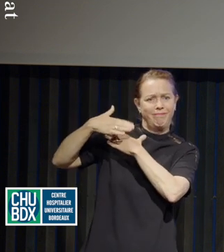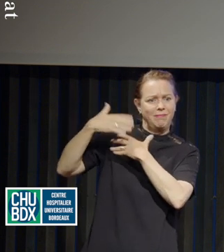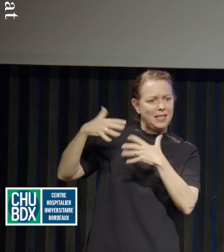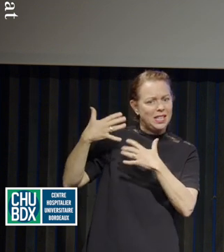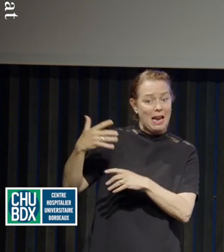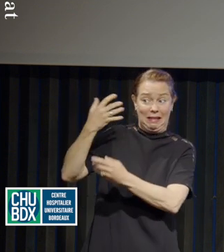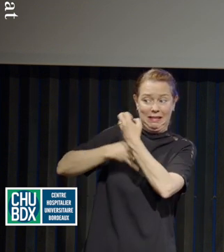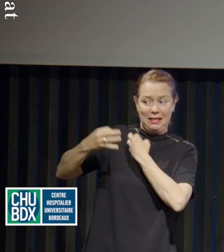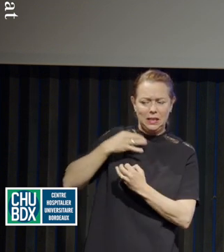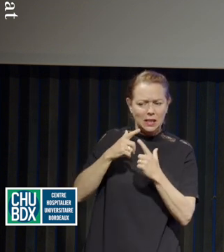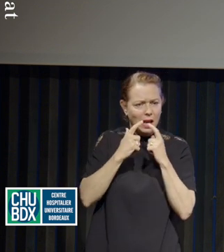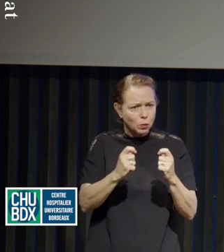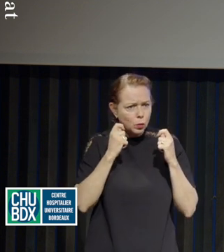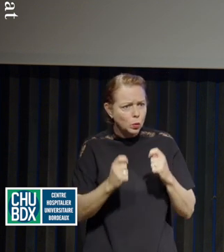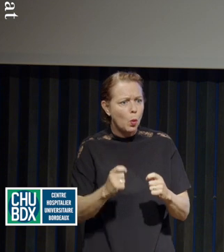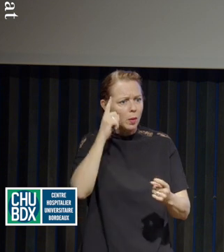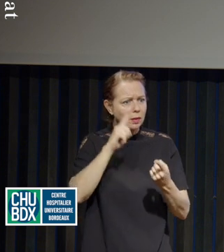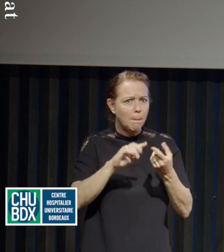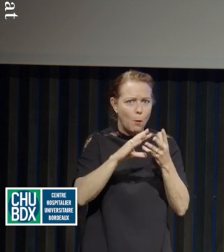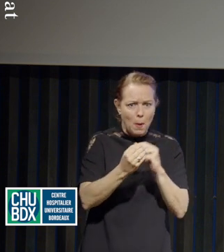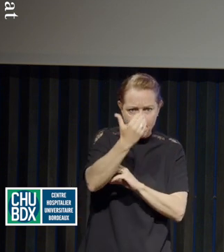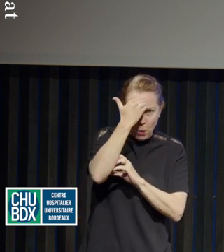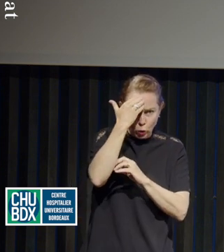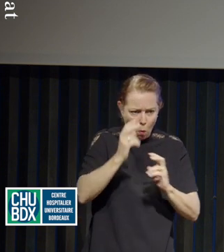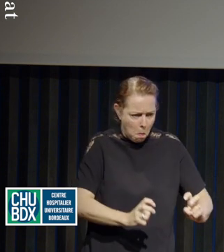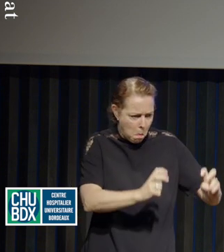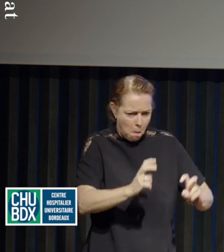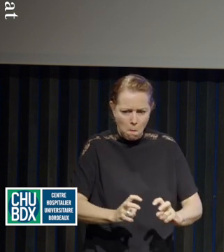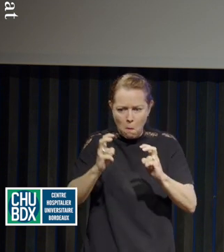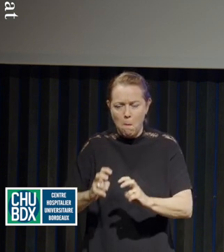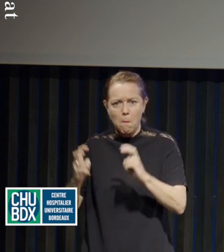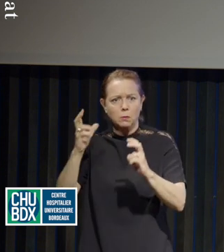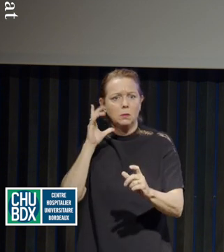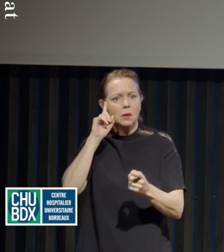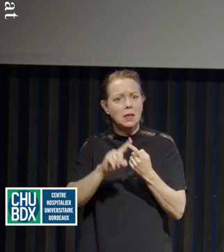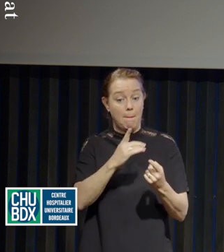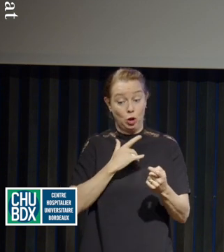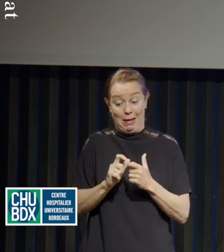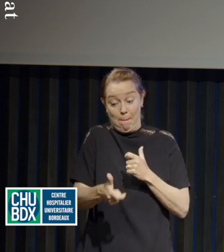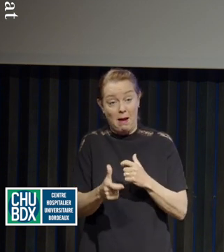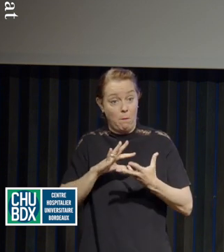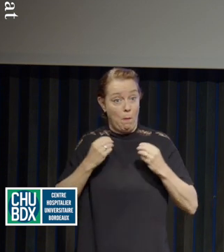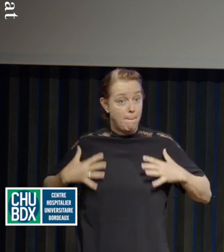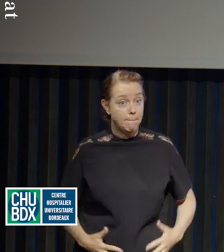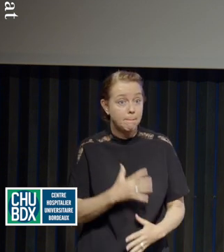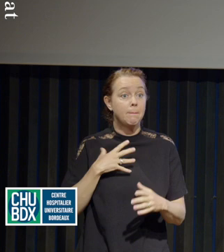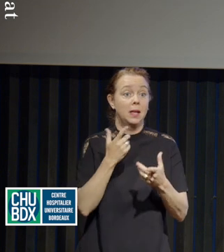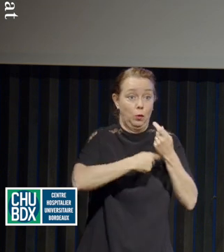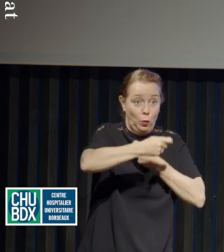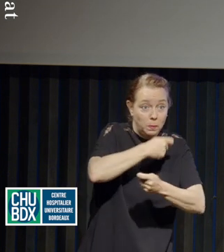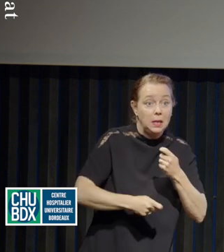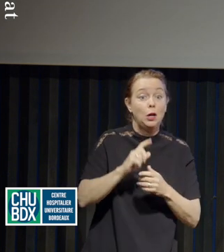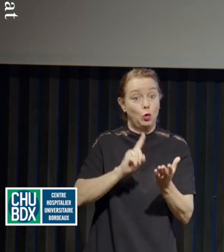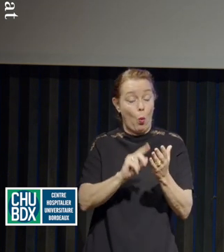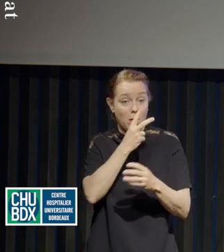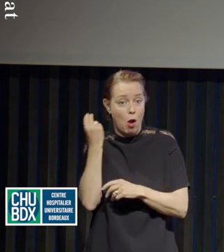du fait que la charge des troubles mentaux continue de croître et d'avoir des conséquences majeures sur la santé, sur les plans social, économique et des droits de l'homme